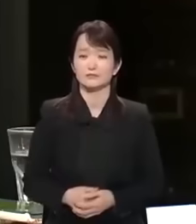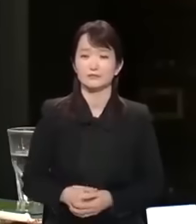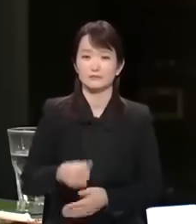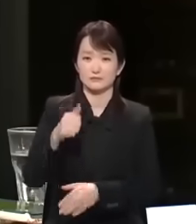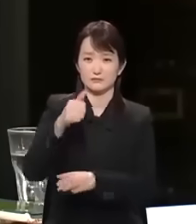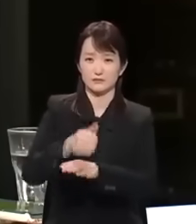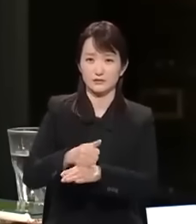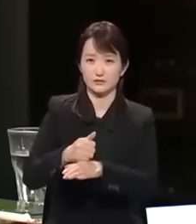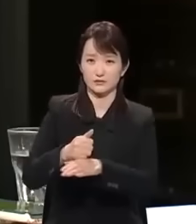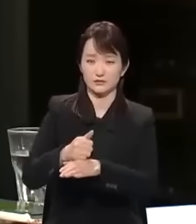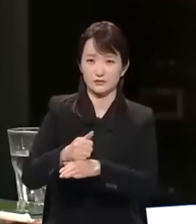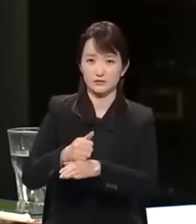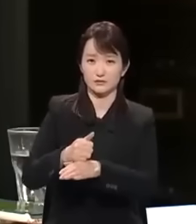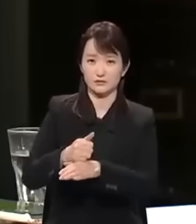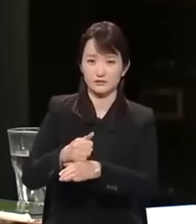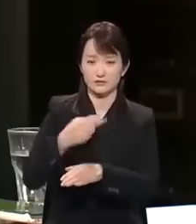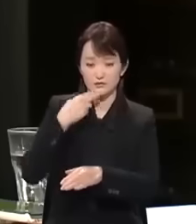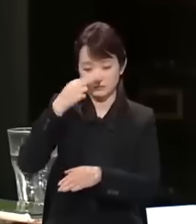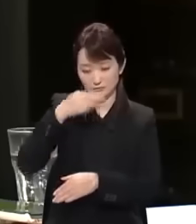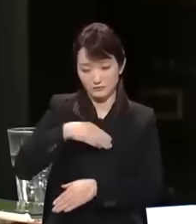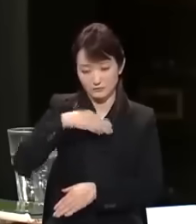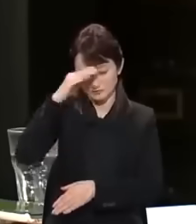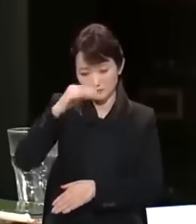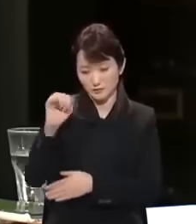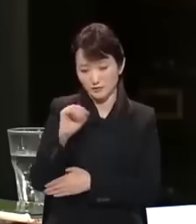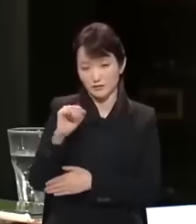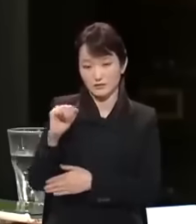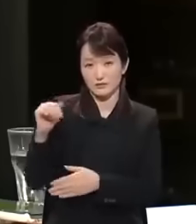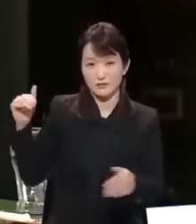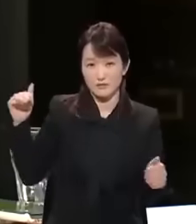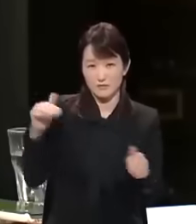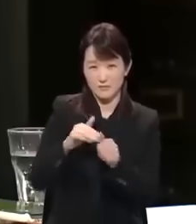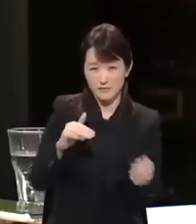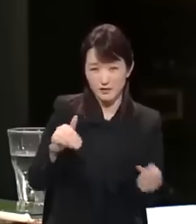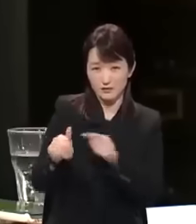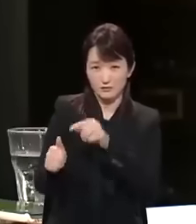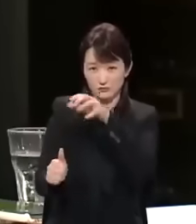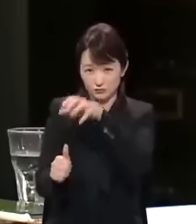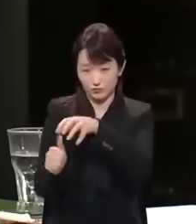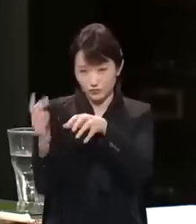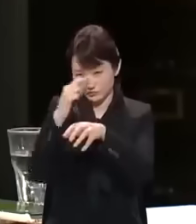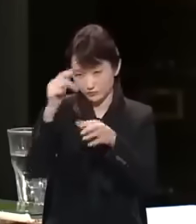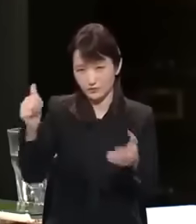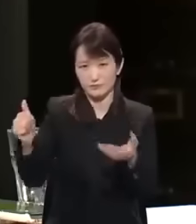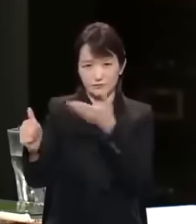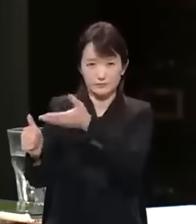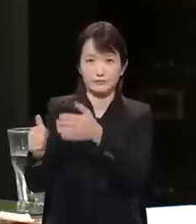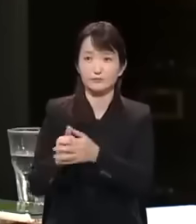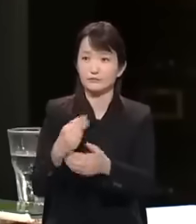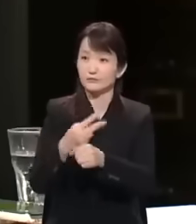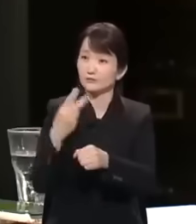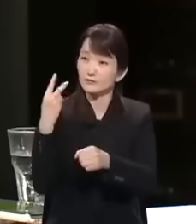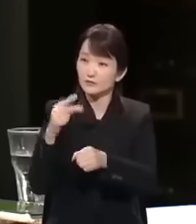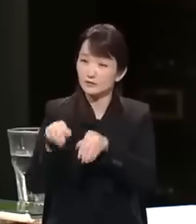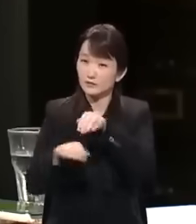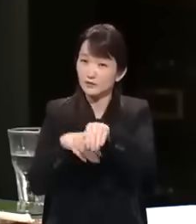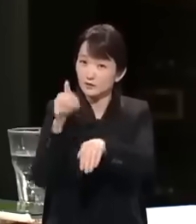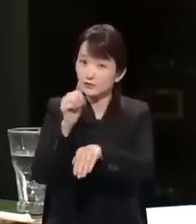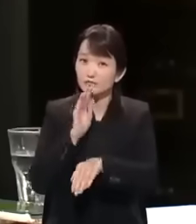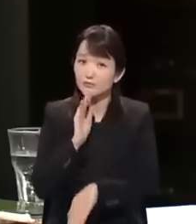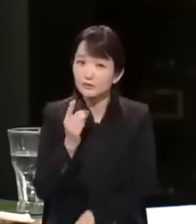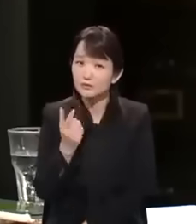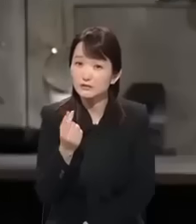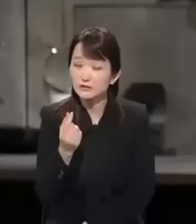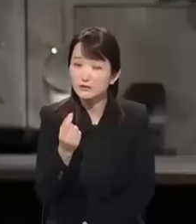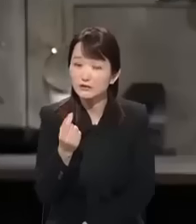송치가 됐습니다 어떻습니까이 정말로 그 2년 전 그 차 자 차좀 맞습니까 일단은